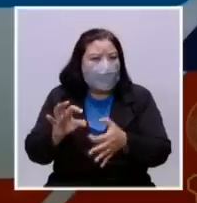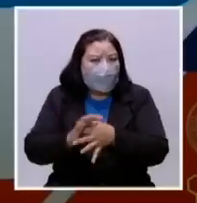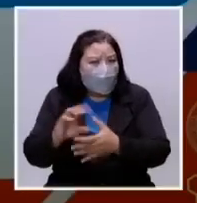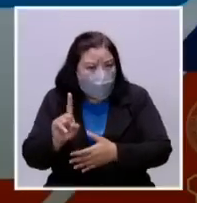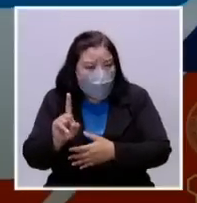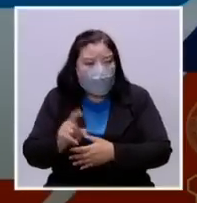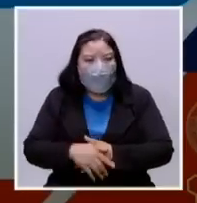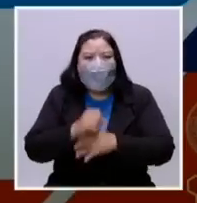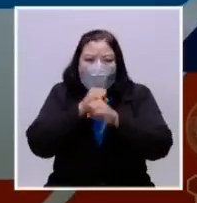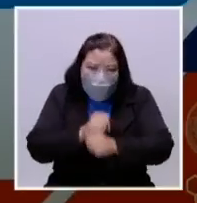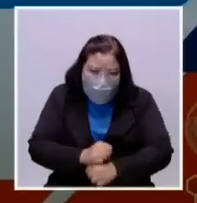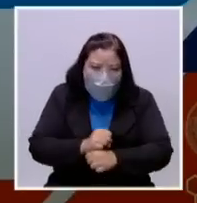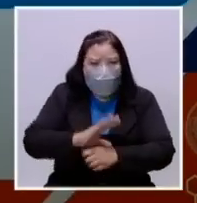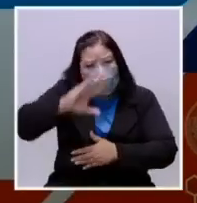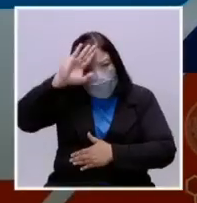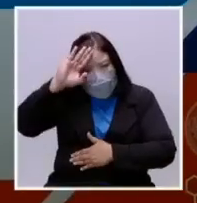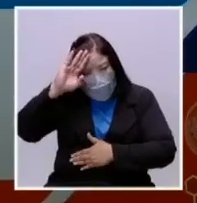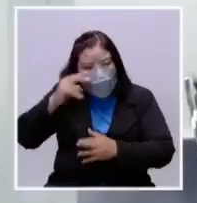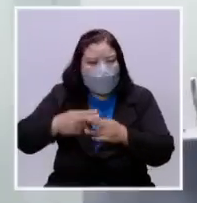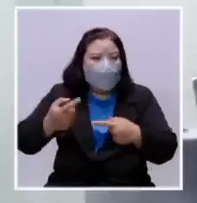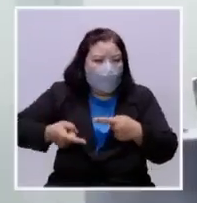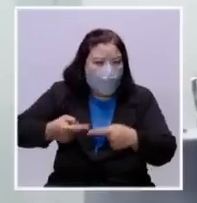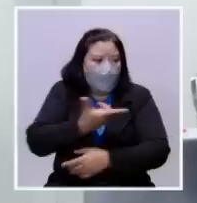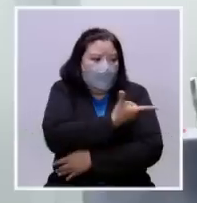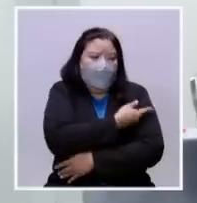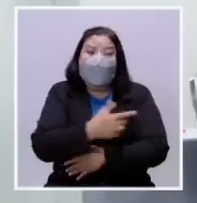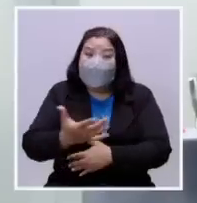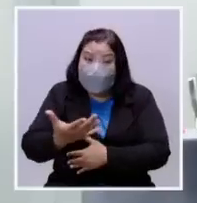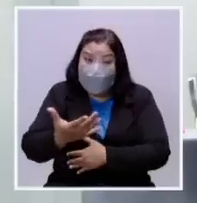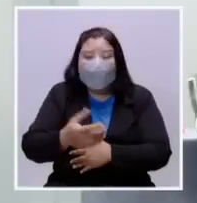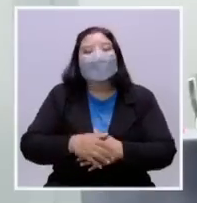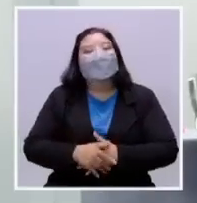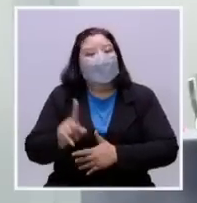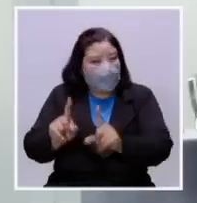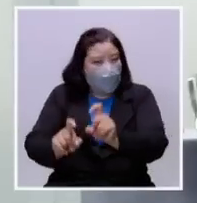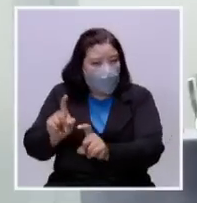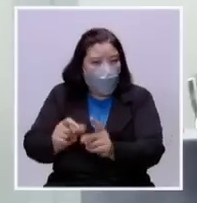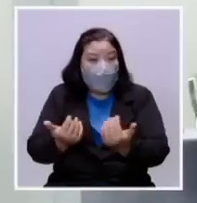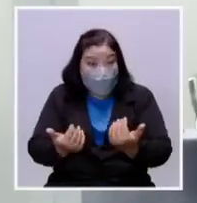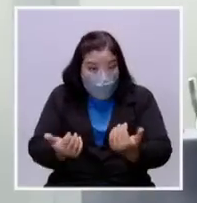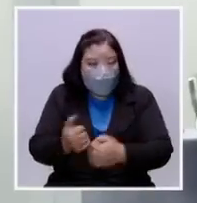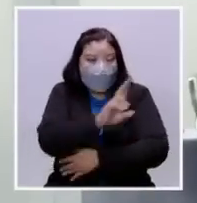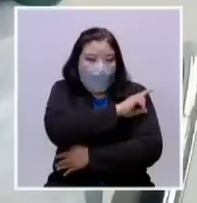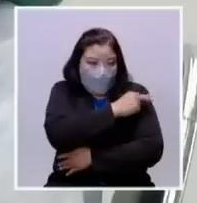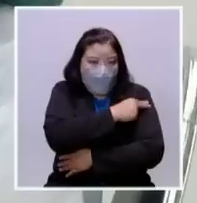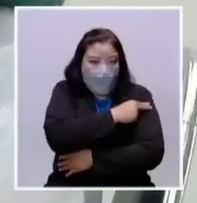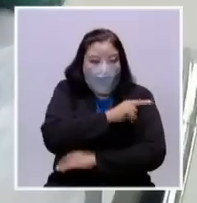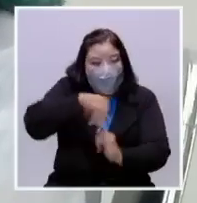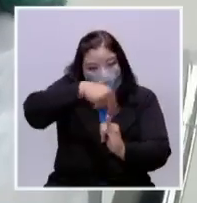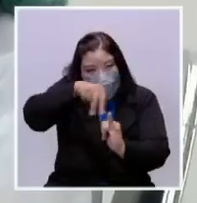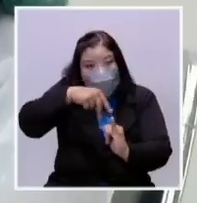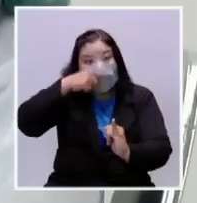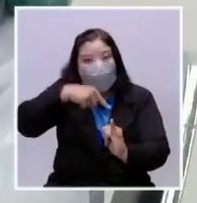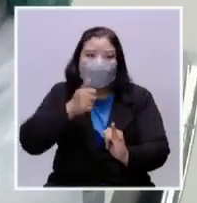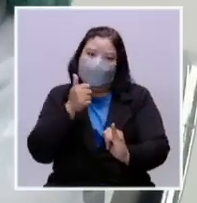ผู้ป่วยที่สูงอายุและมีโรคประจำตัวไม่ได้รับวัคซีนจึงขอยืนยันนะคะว่าตอนนี้ระบบสาธารณสุขของไทยอ